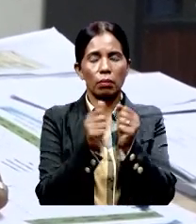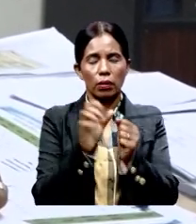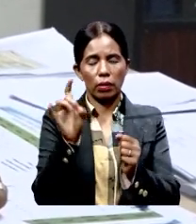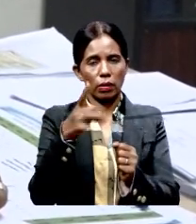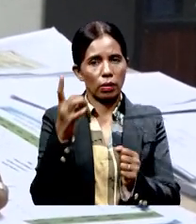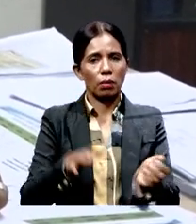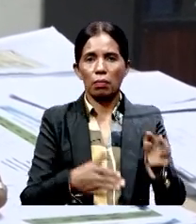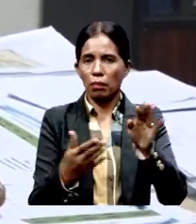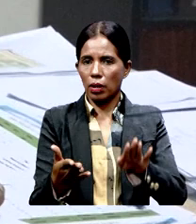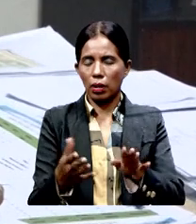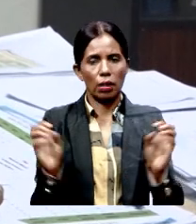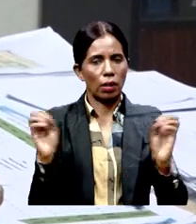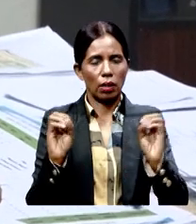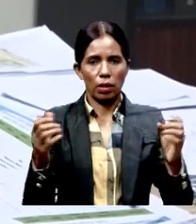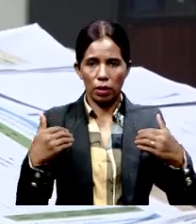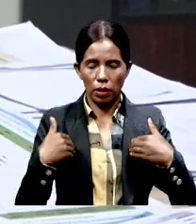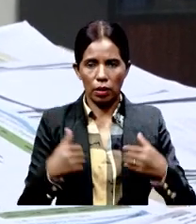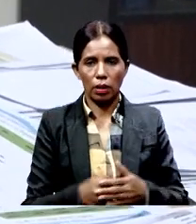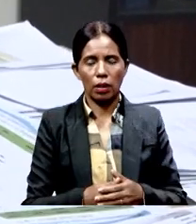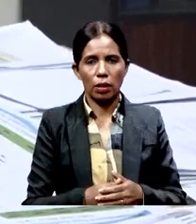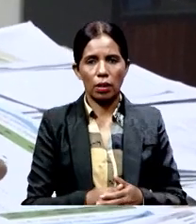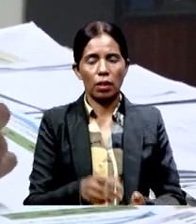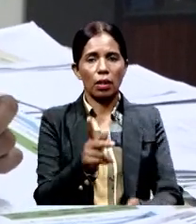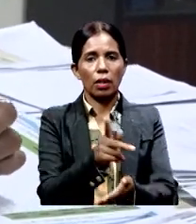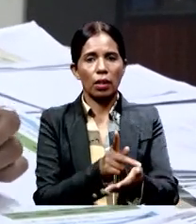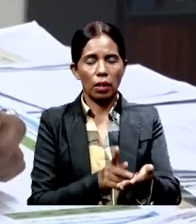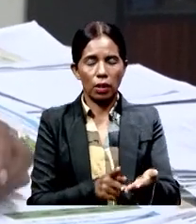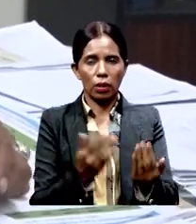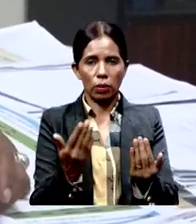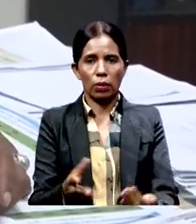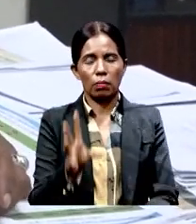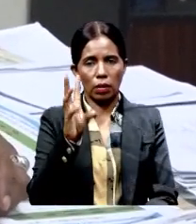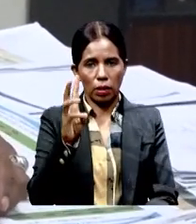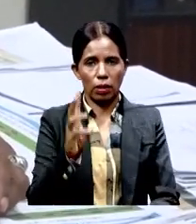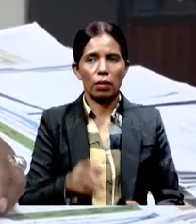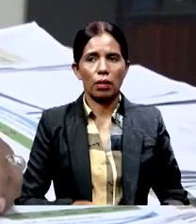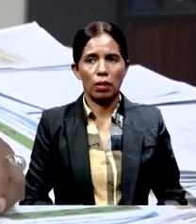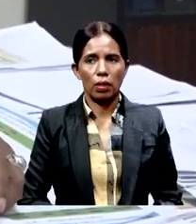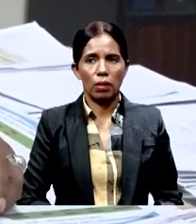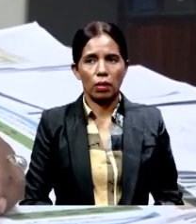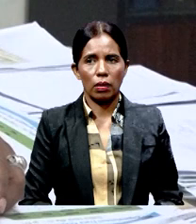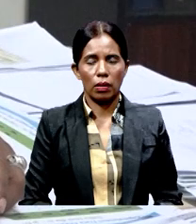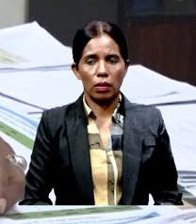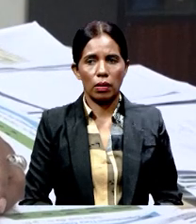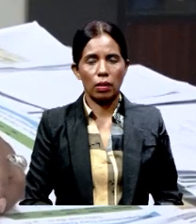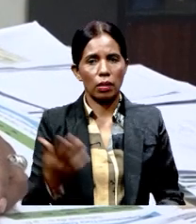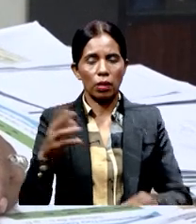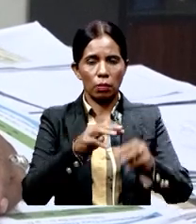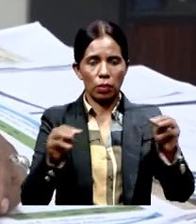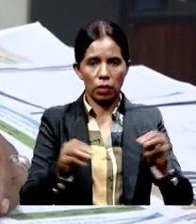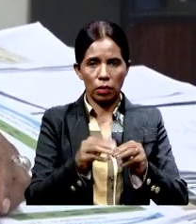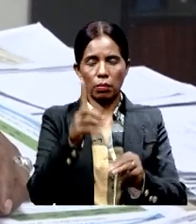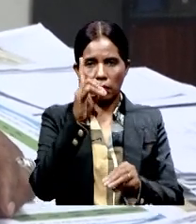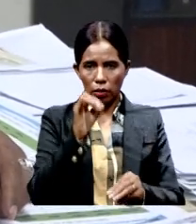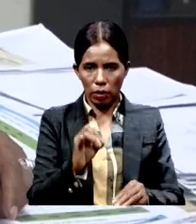matelaya e kanek toda maka nen ia acontece em município Dili.